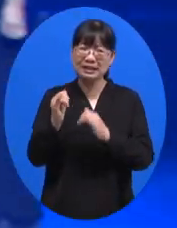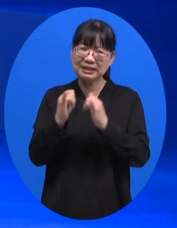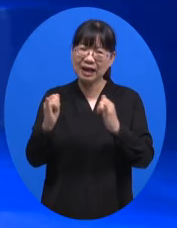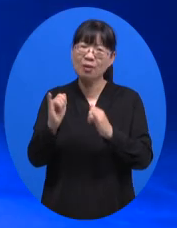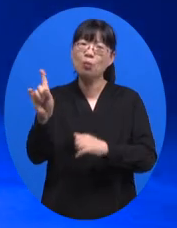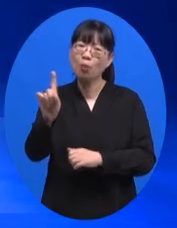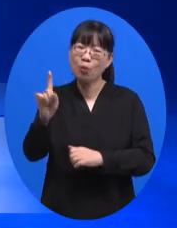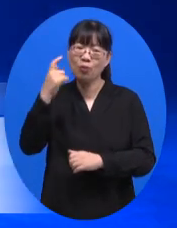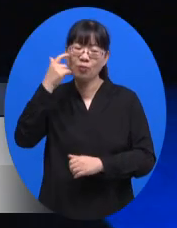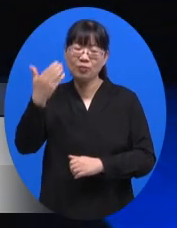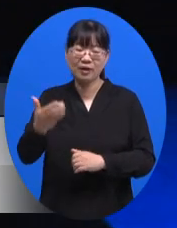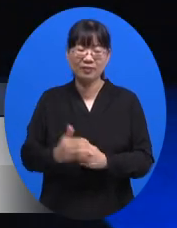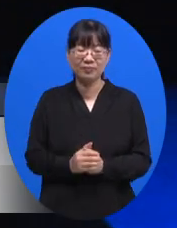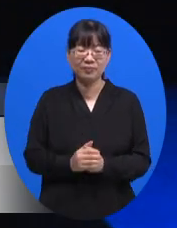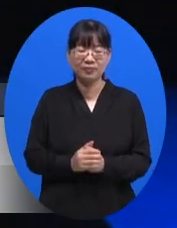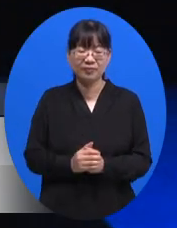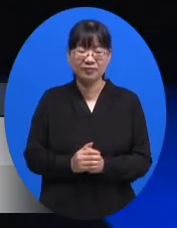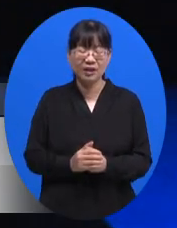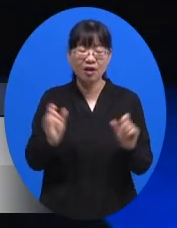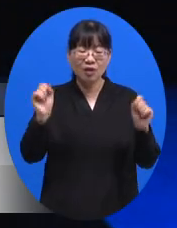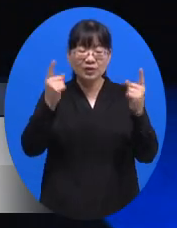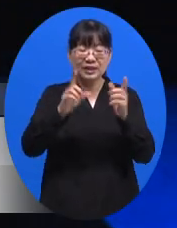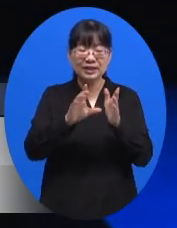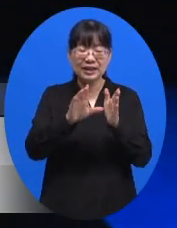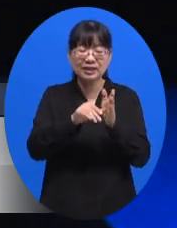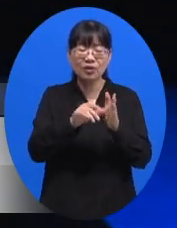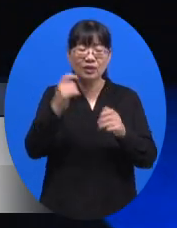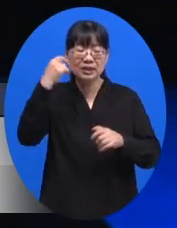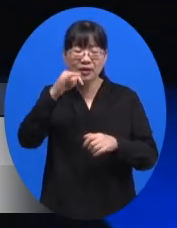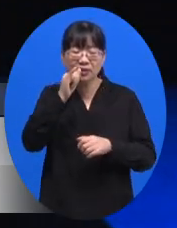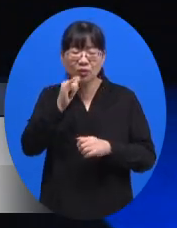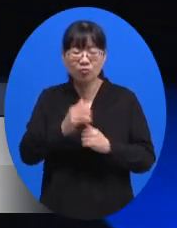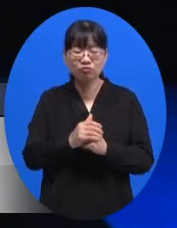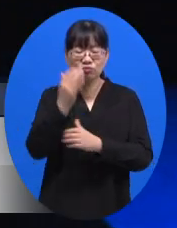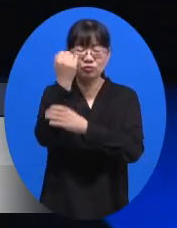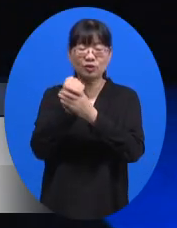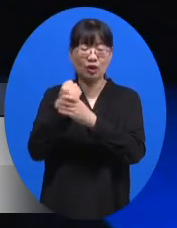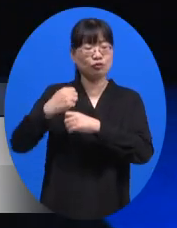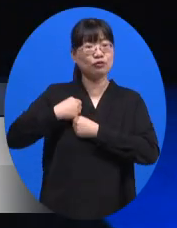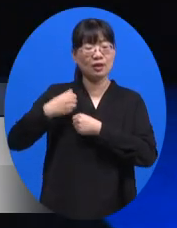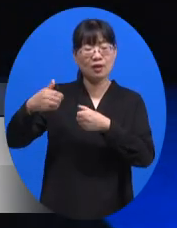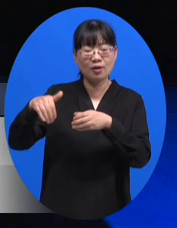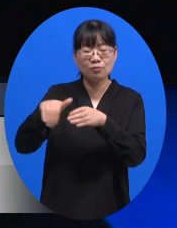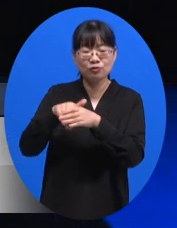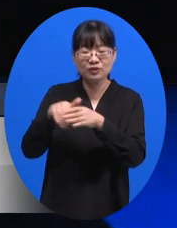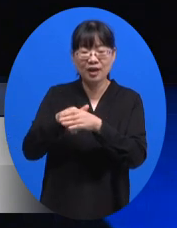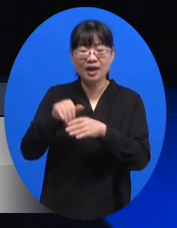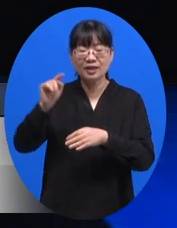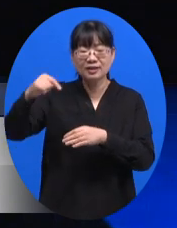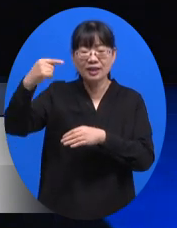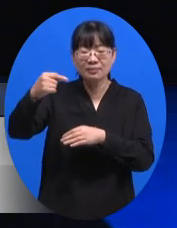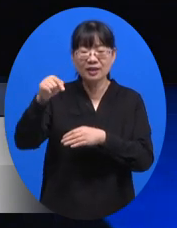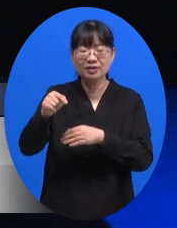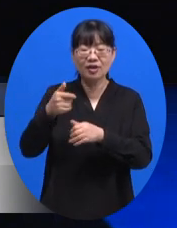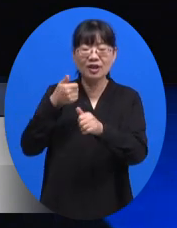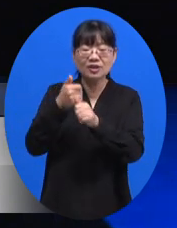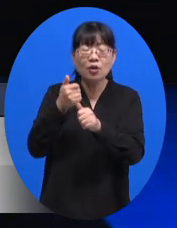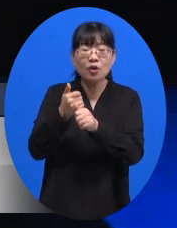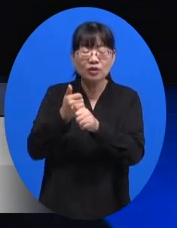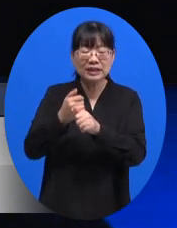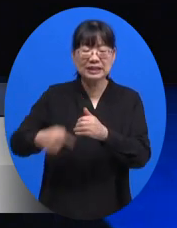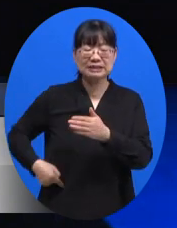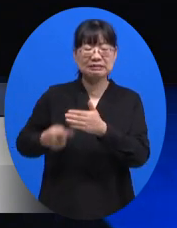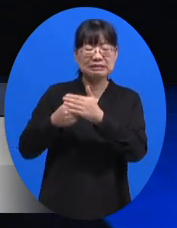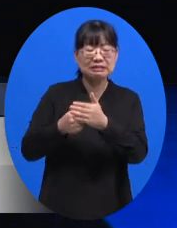질문을 던집니다. 문제성이 느껴지고 포기하는 데거나 그 다음에 그걸 이겨내야 되는 의식